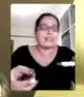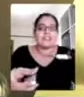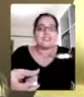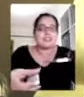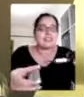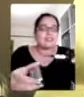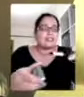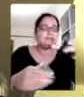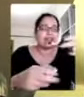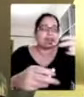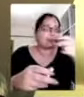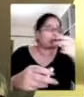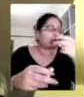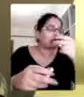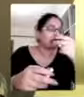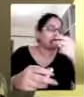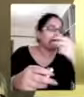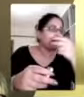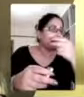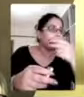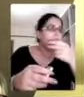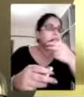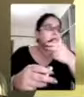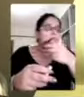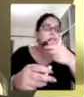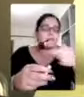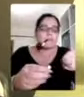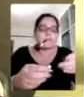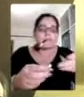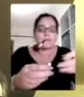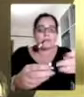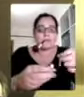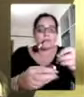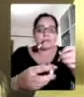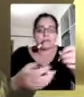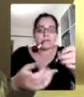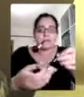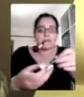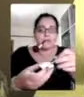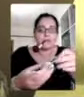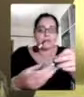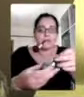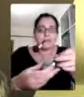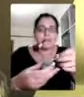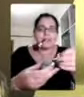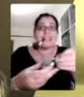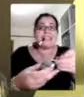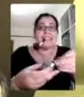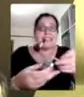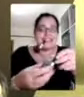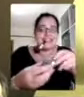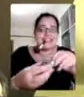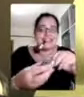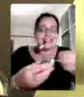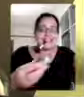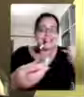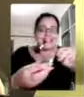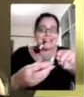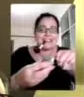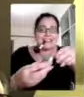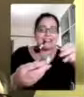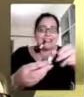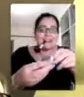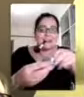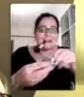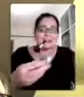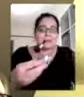sonra bir daha hiç uğraşmadım. Artık bir dahaki sefere şeyle denersiniz. Borcamla falan böyle 400 derece dayanıklı